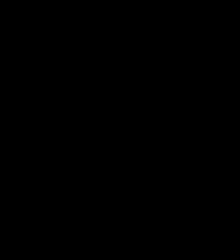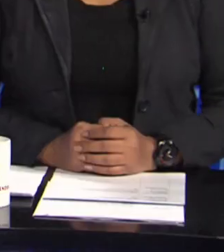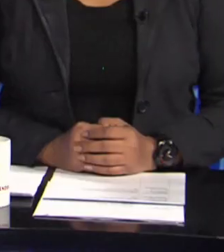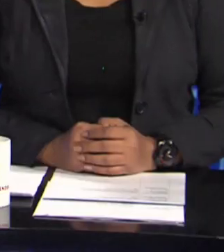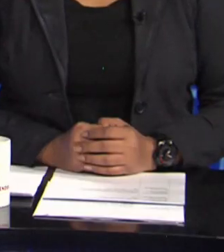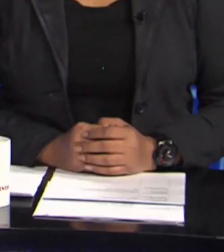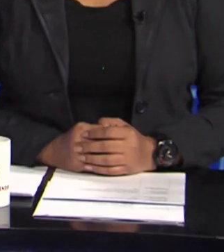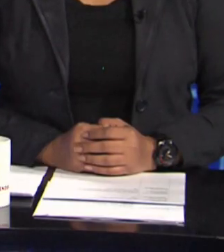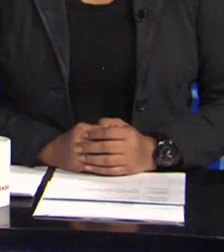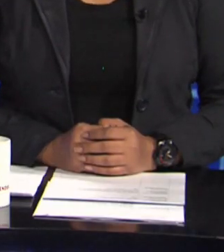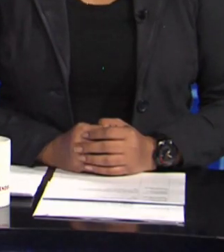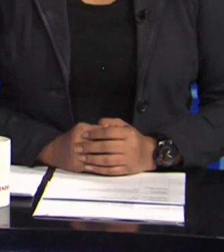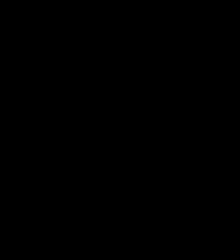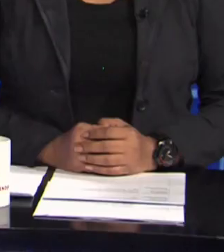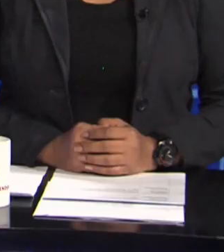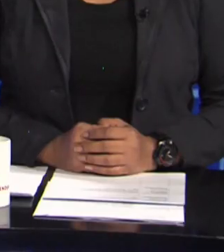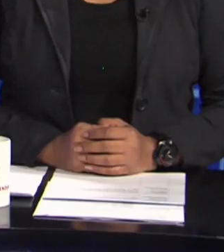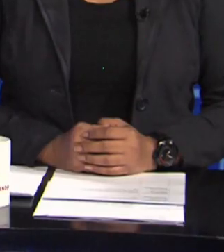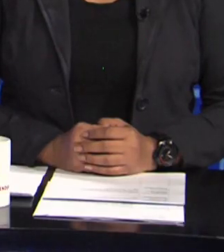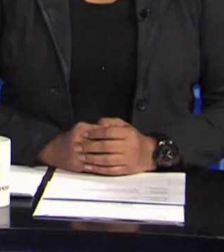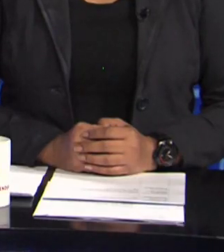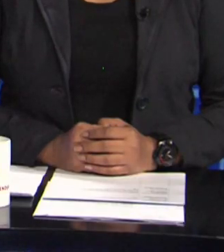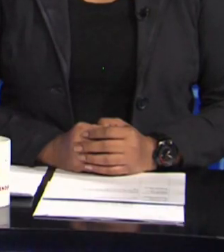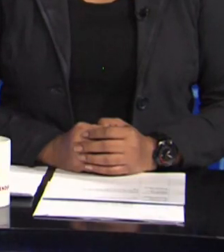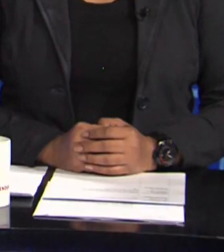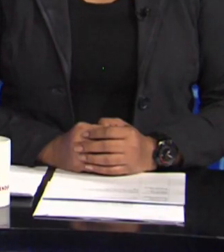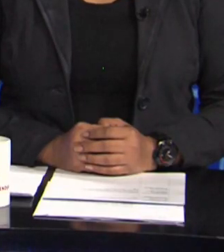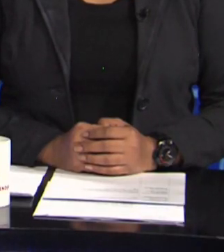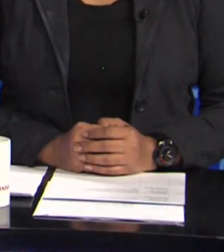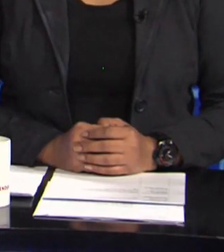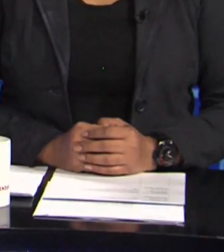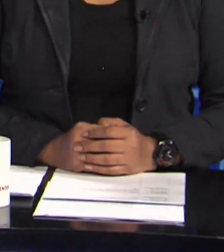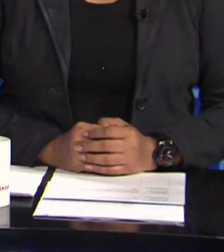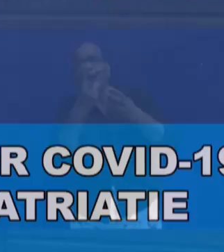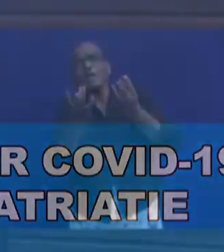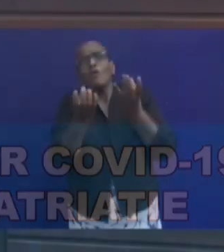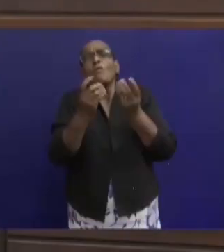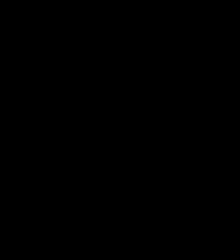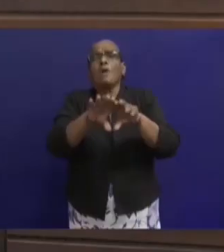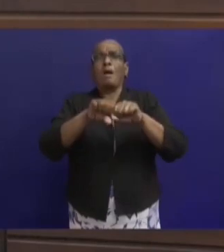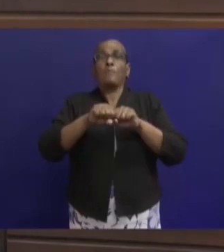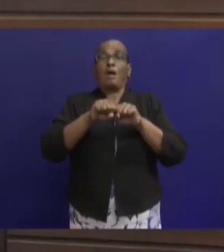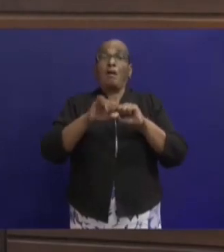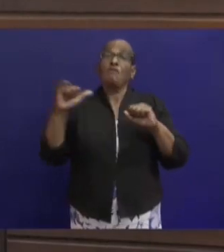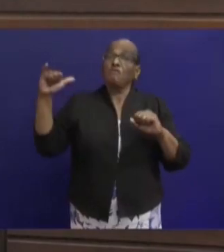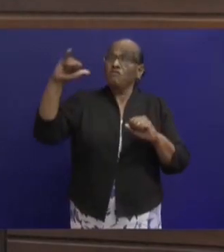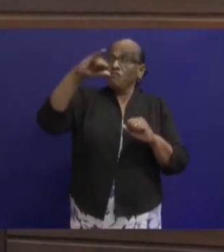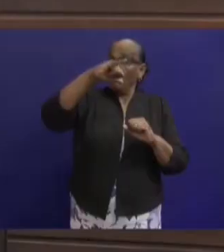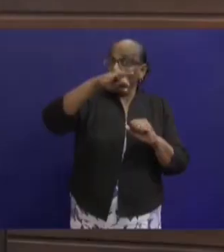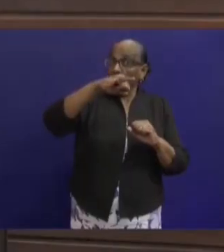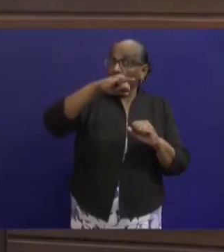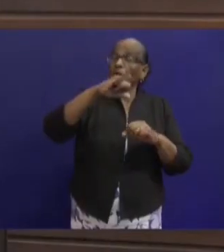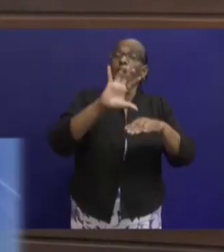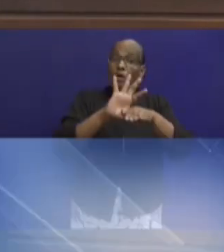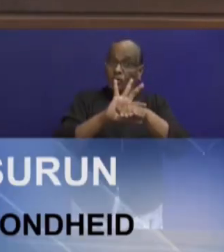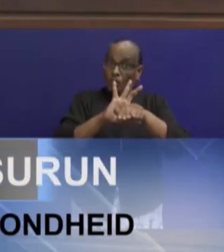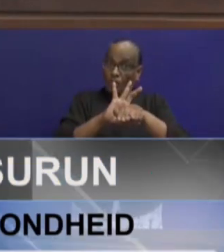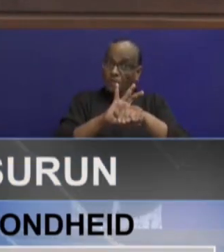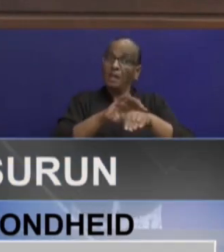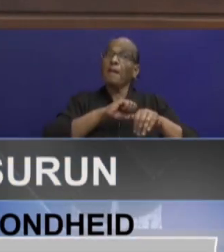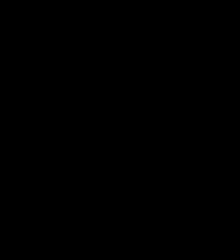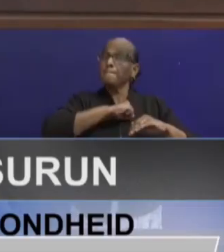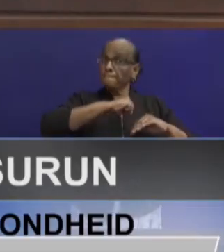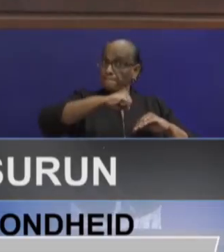extra voorzieningen getroffen om die situaties te kunnen opvangen. Tijdens de vlucht sturen wij artsen ook mee.